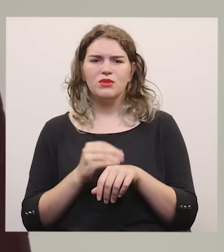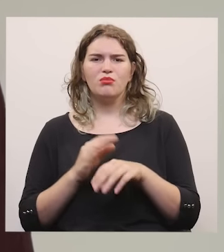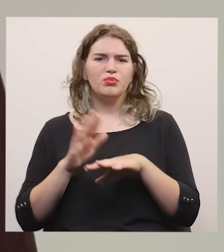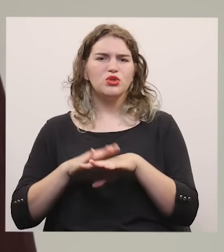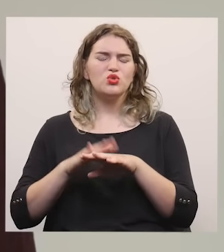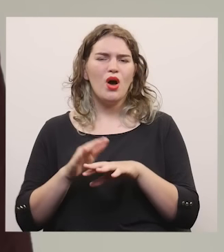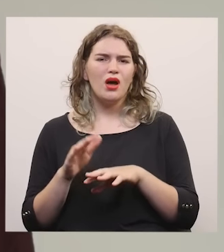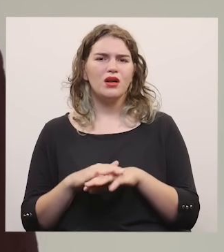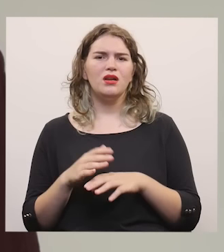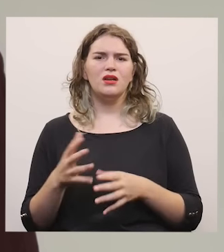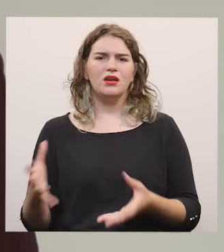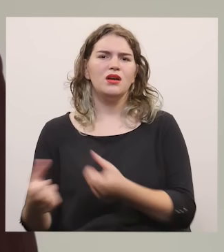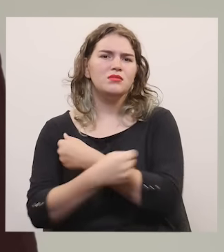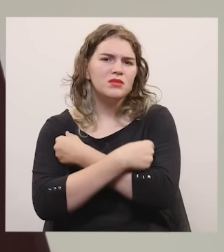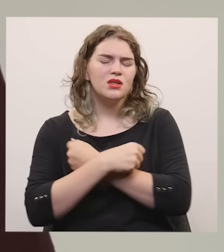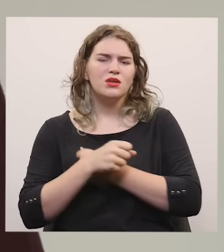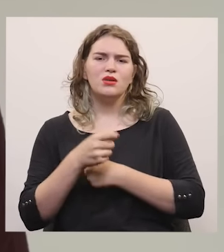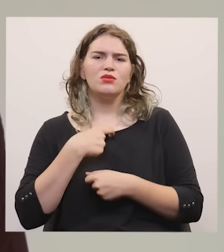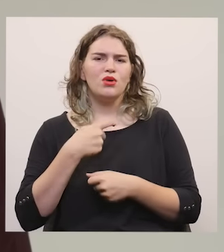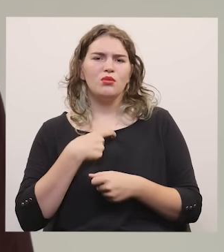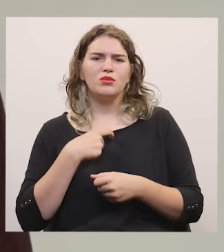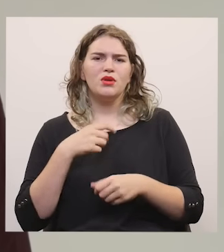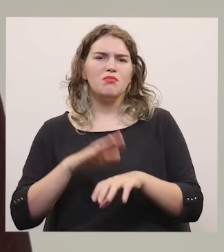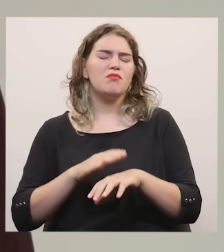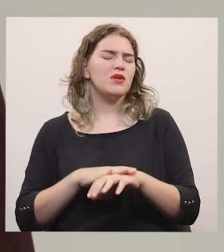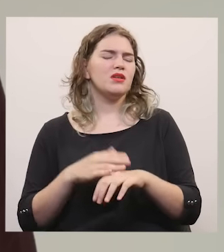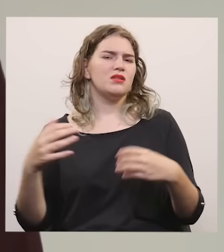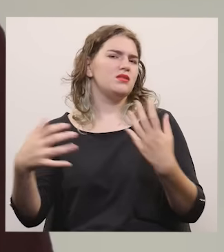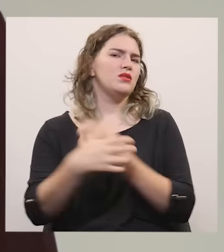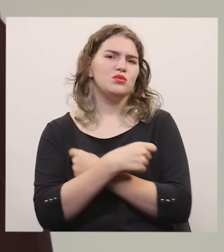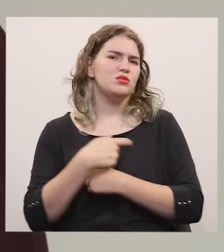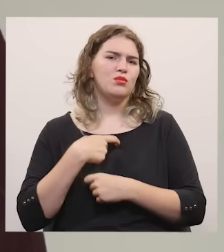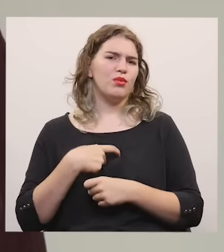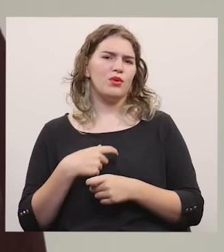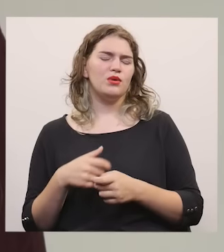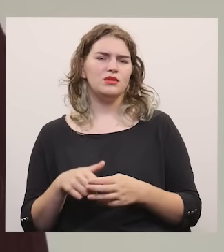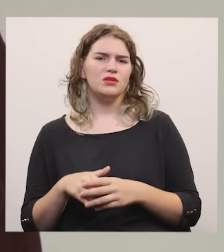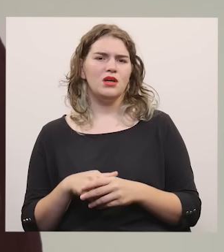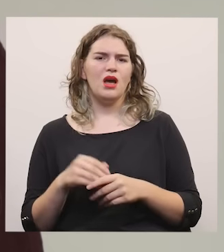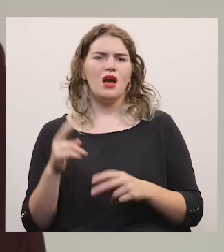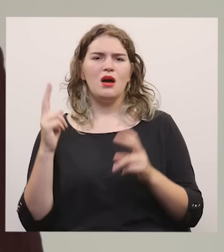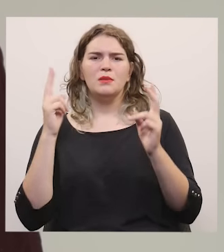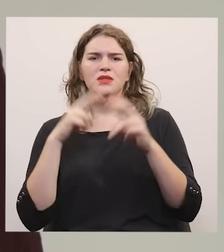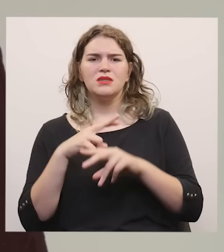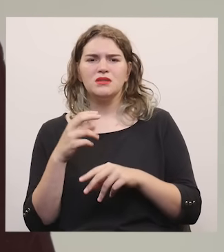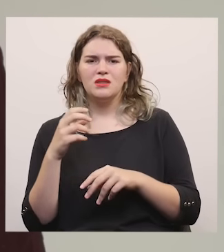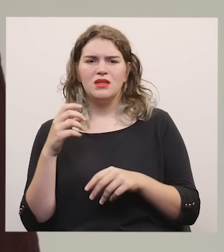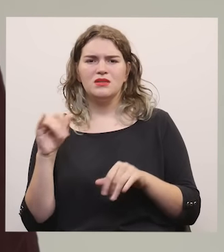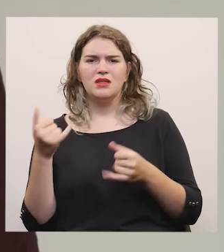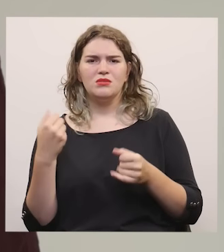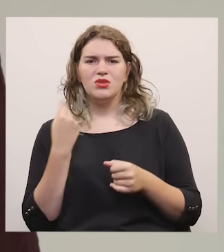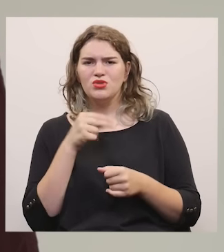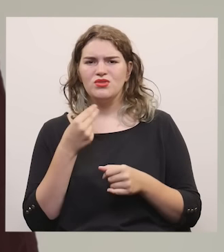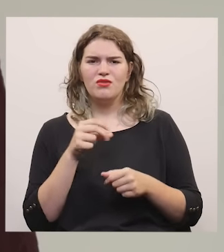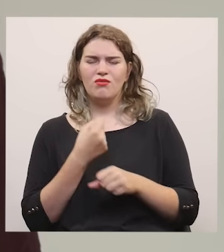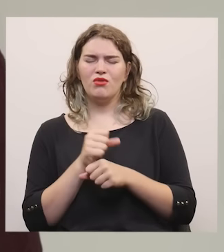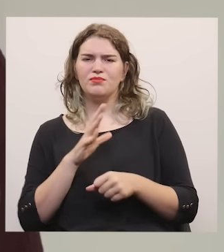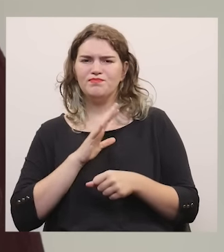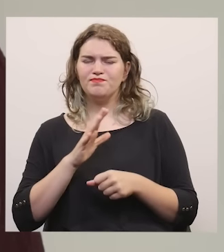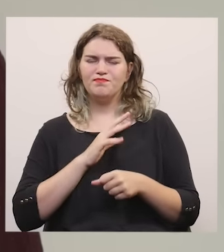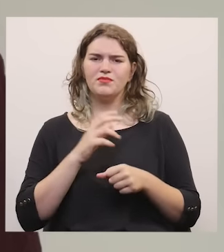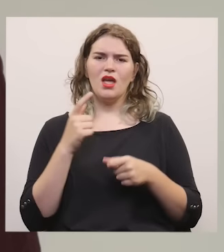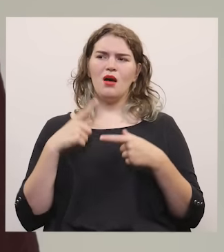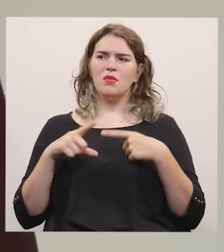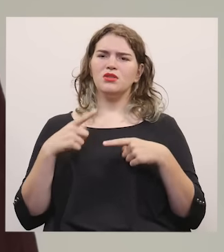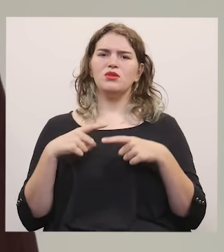picioarele. I-am zis să mă ia în brațe și n-a putut să-și miște nici măcar mâinile, să mă ia în brațe. Și atunci mi-am dat seama de gravitatea situației și am așteptat